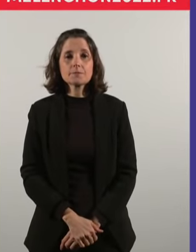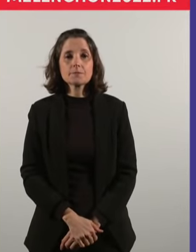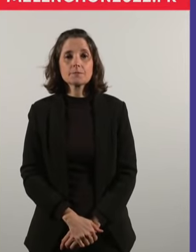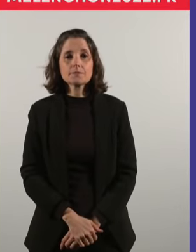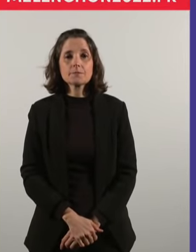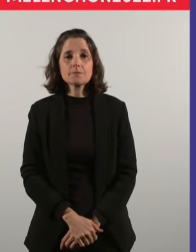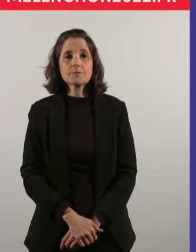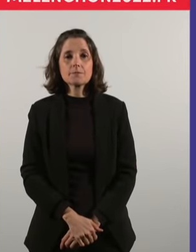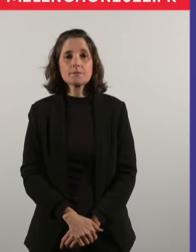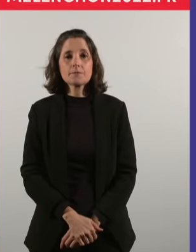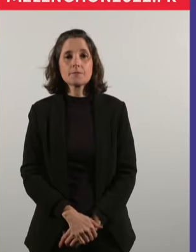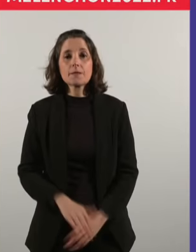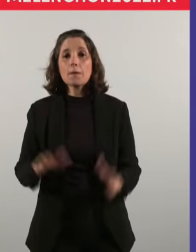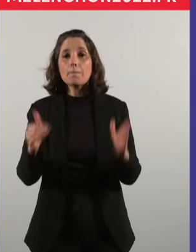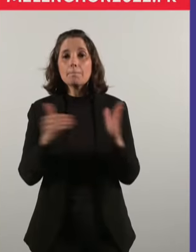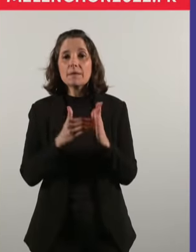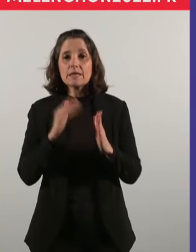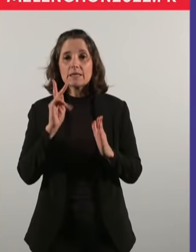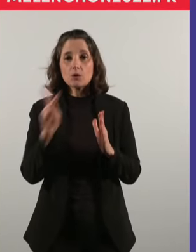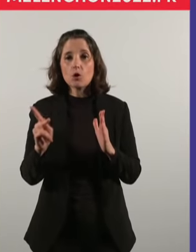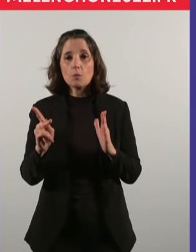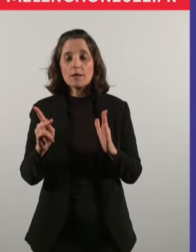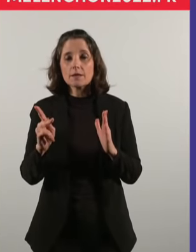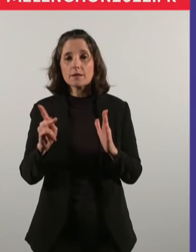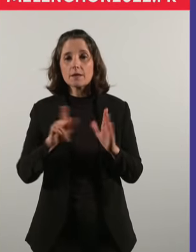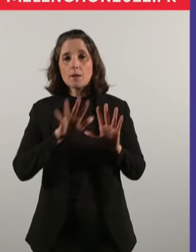sur nos 1000 kilomètres de côte pour l'Hexagone,